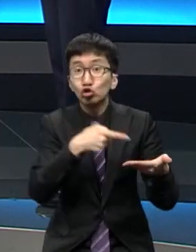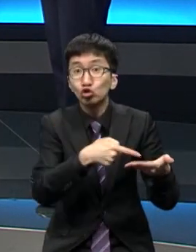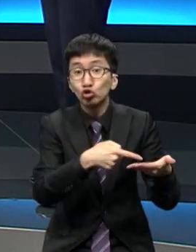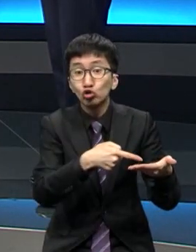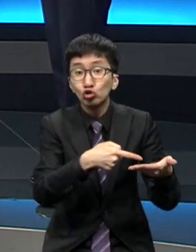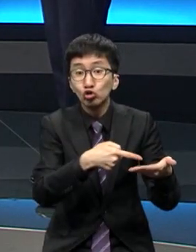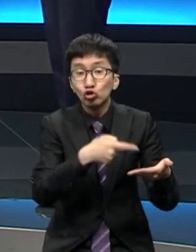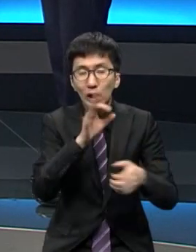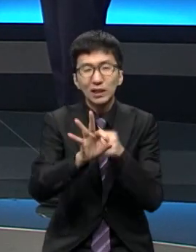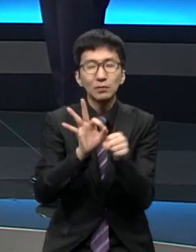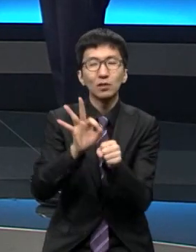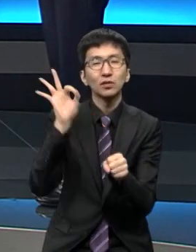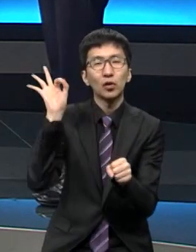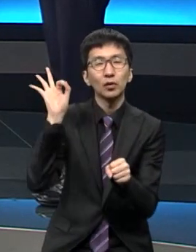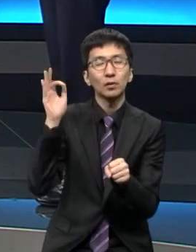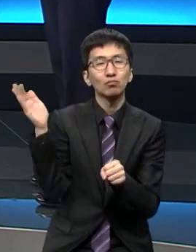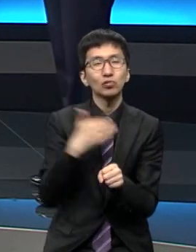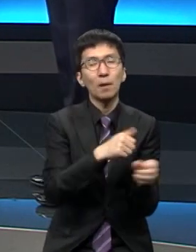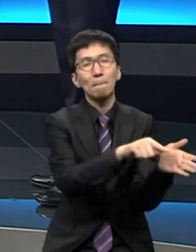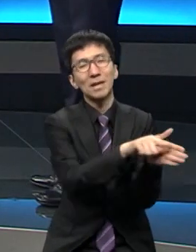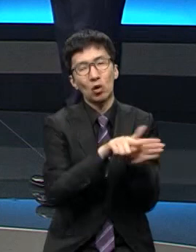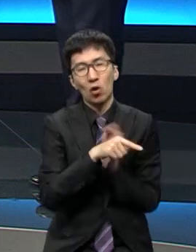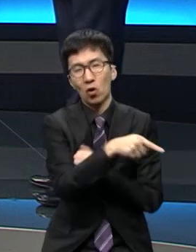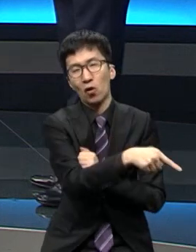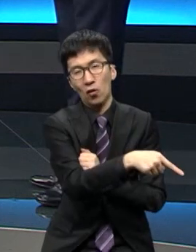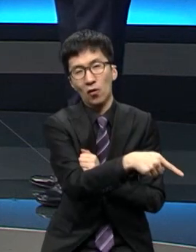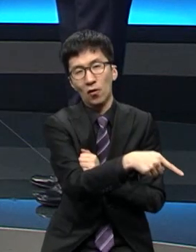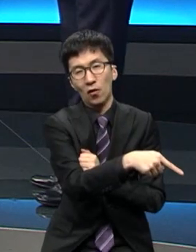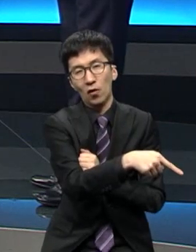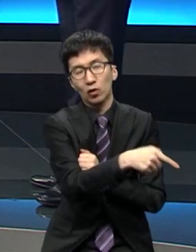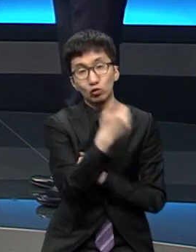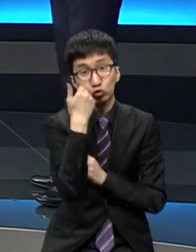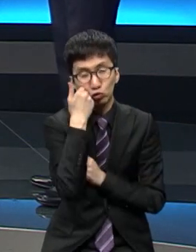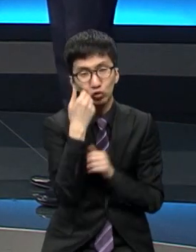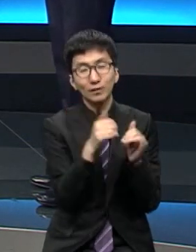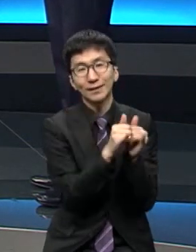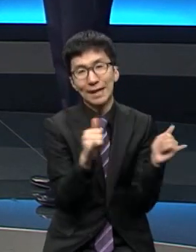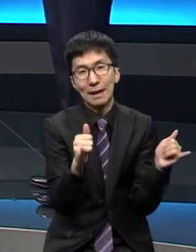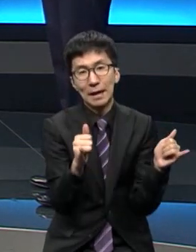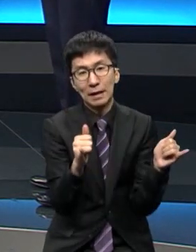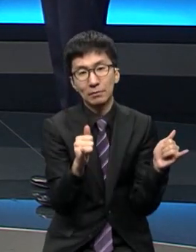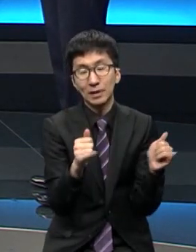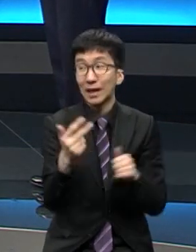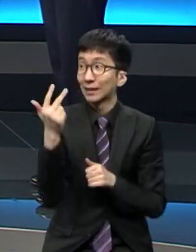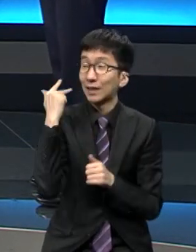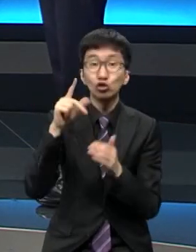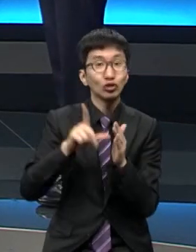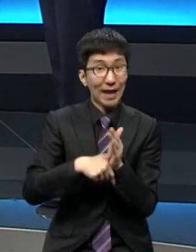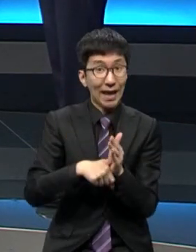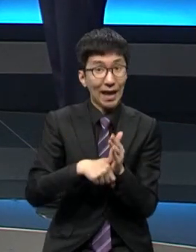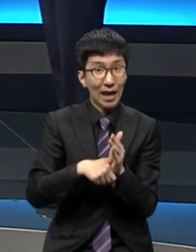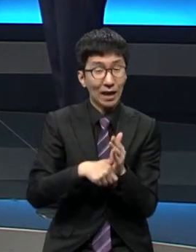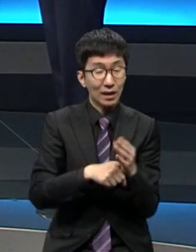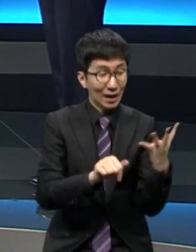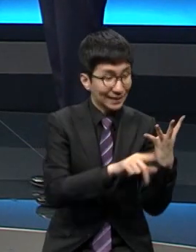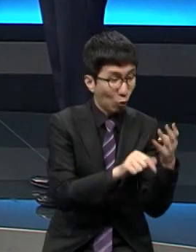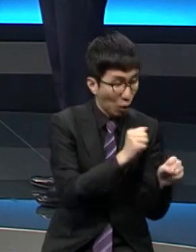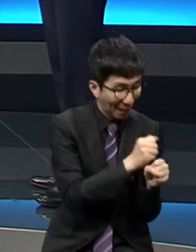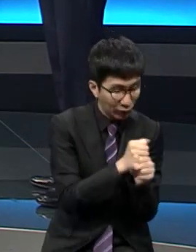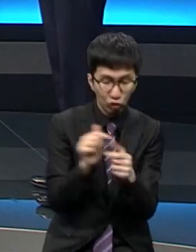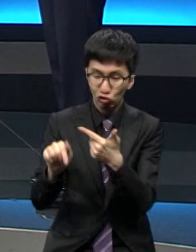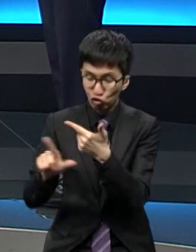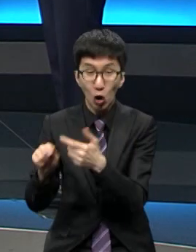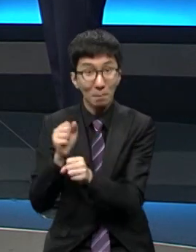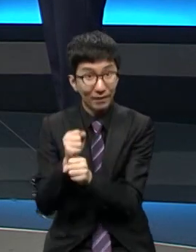전부터 자신이 굉장히 신뢰해 오 난 정치권 인사가 지난 주에 두 가지 종류의 x 파일을 본인에게